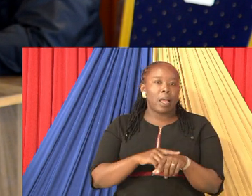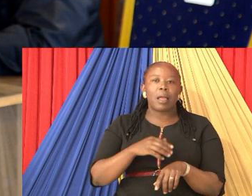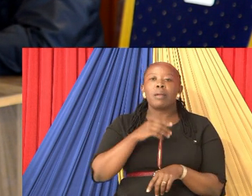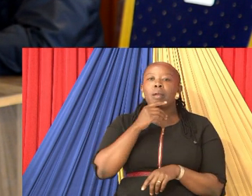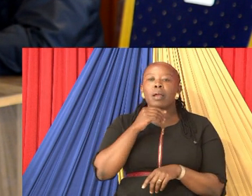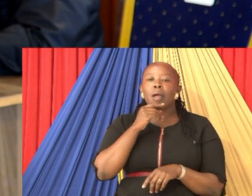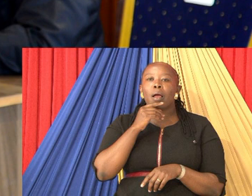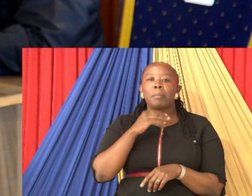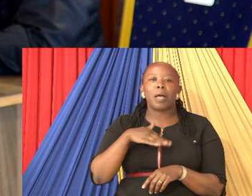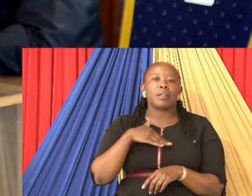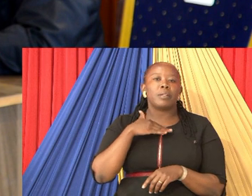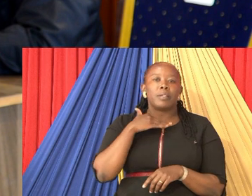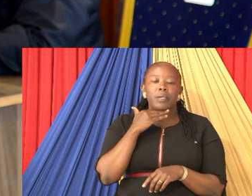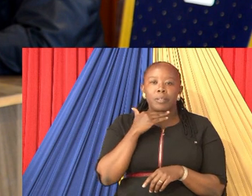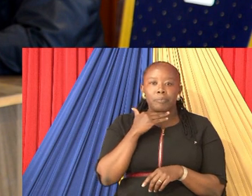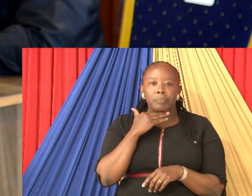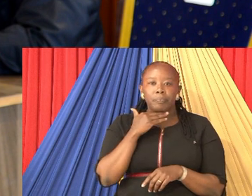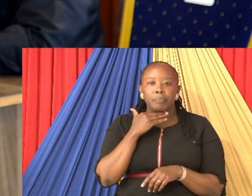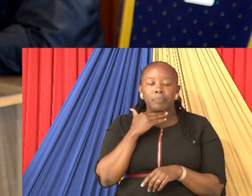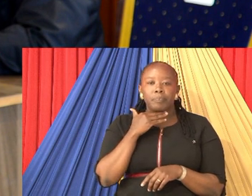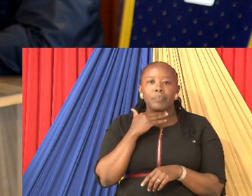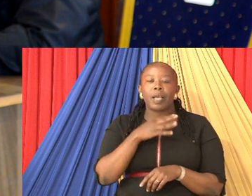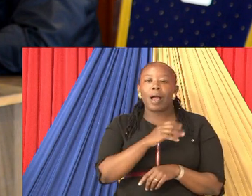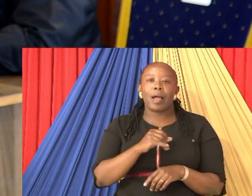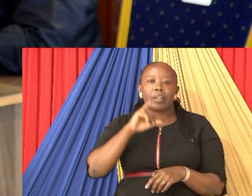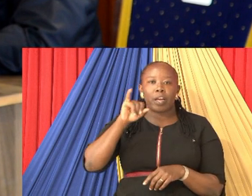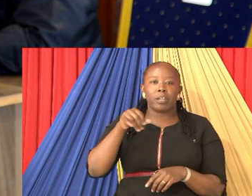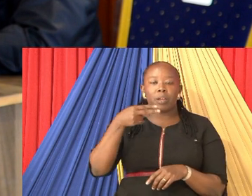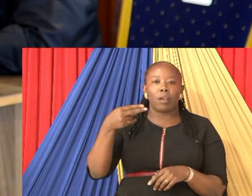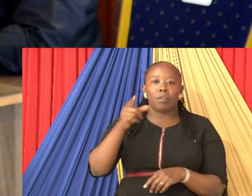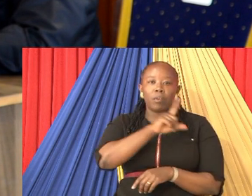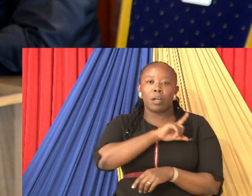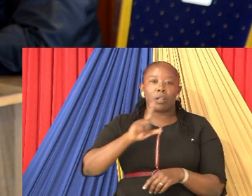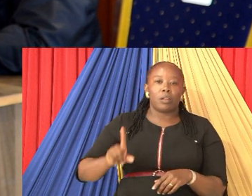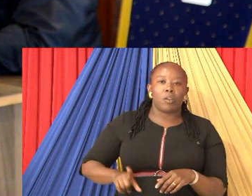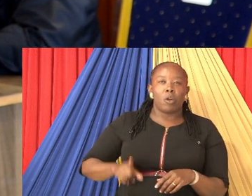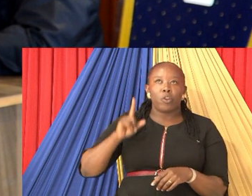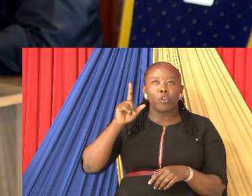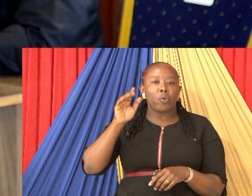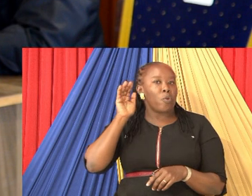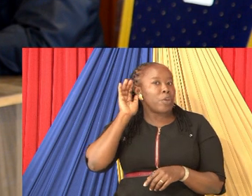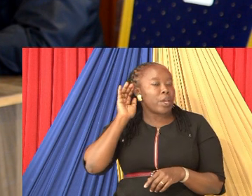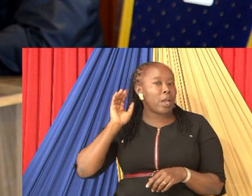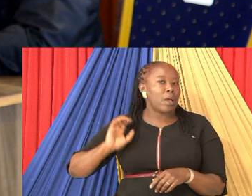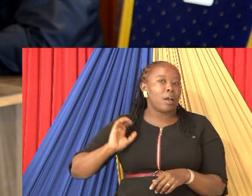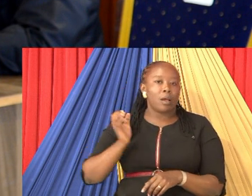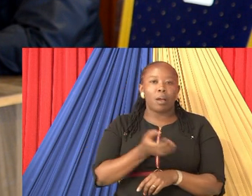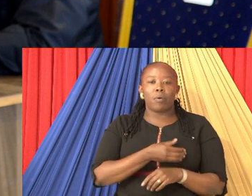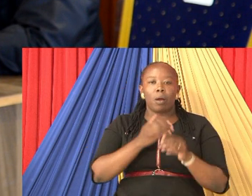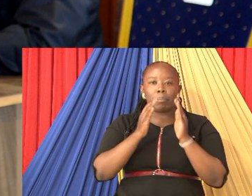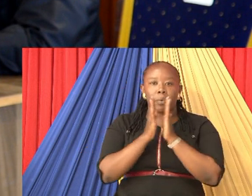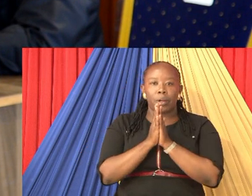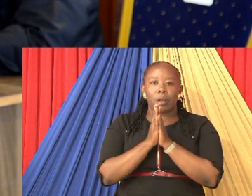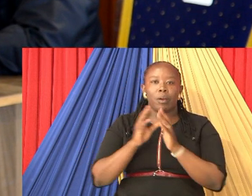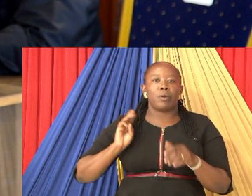tutafungua vinywa vyetu na kukushukuru. And Jehovah Lord, utasikia maombi yetu. Naomba kwa ajili ya mahitaji ya